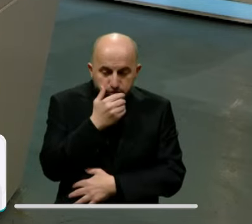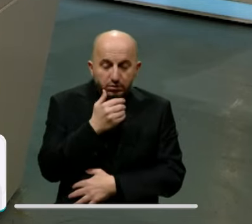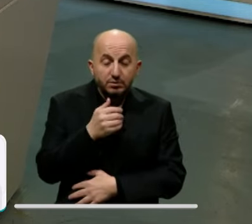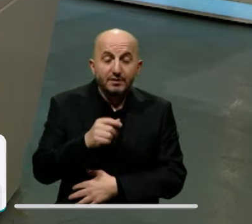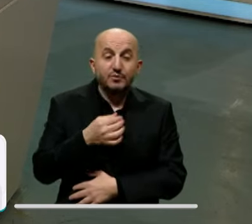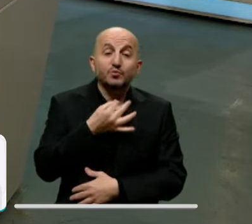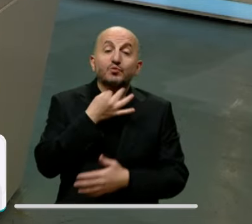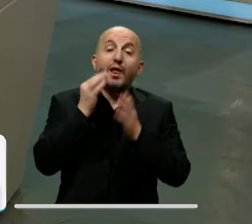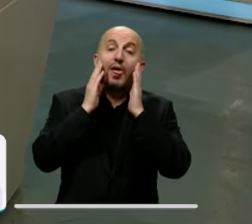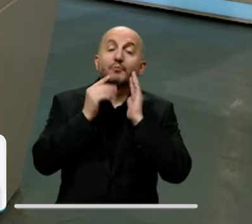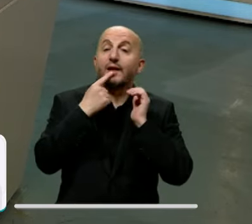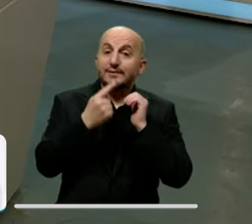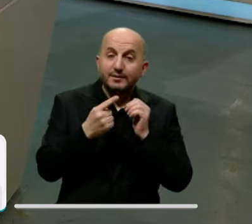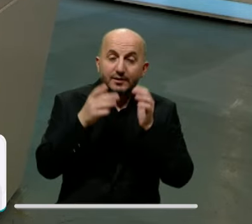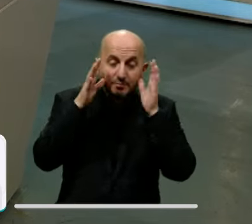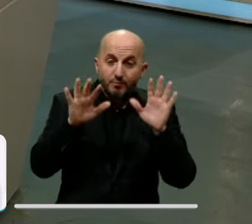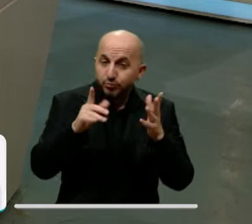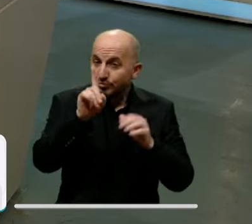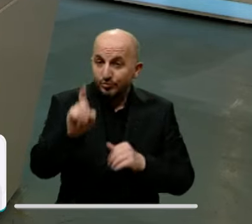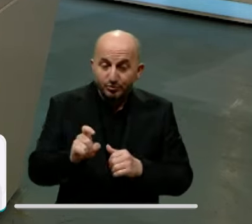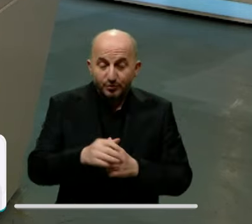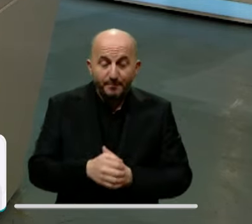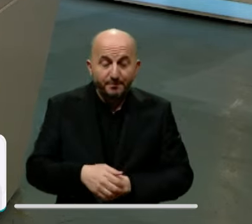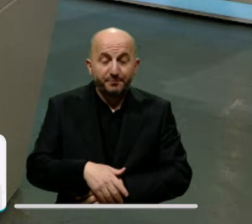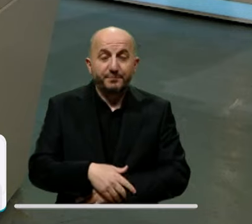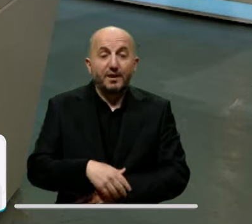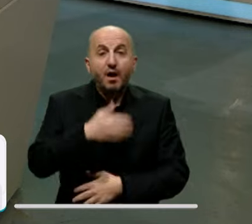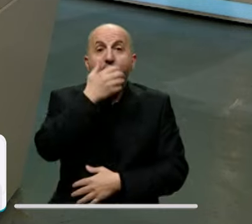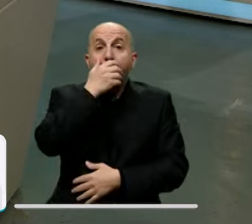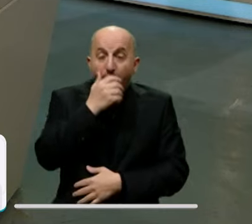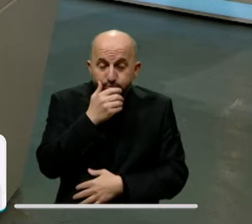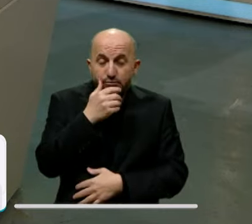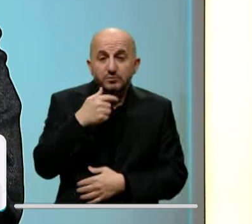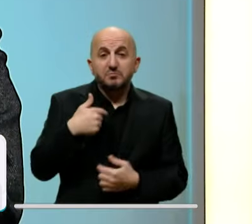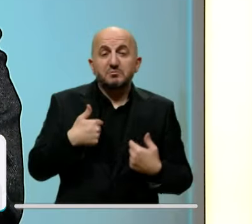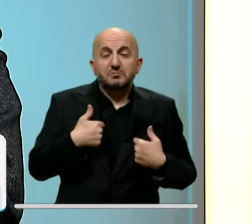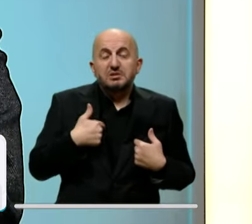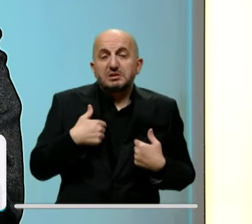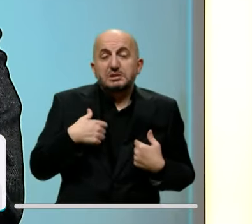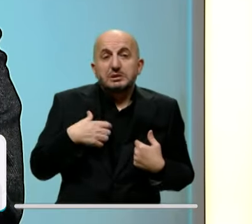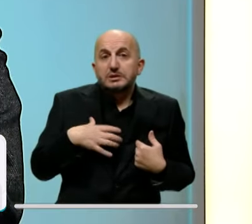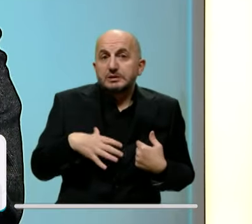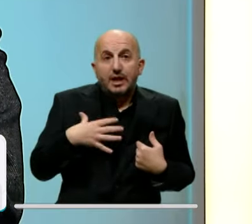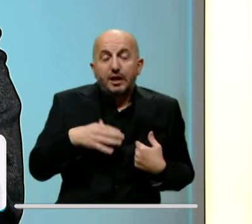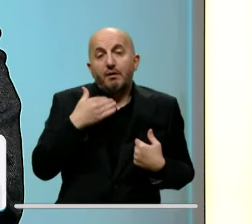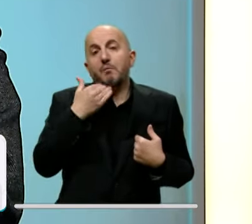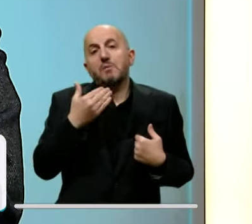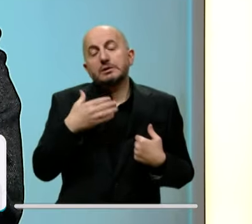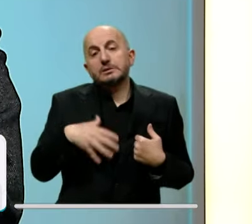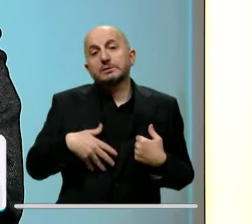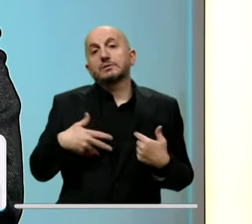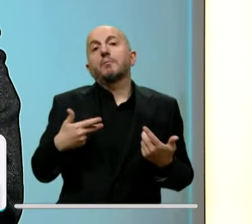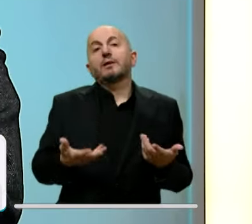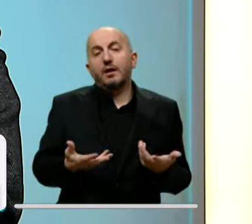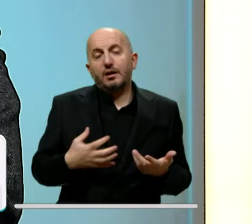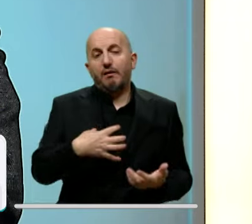tabii nam şimdi Eee hapşurma bizim elimizde olmayan bir durum değil mi eee ondan dolayı olabilir